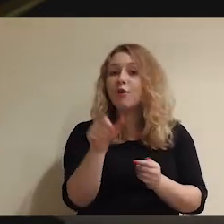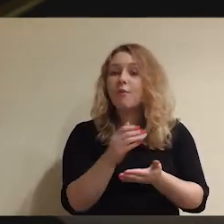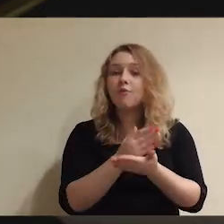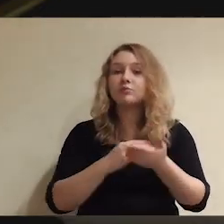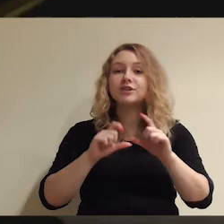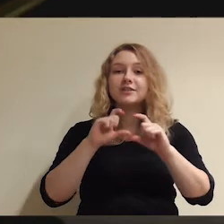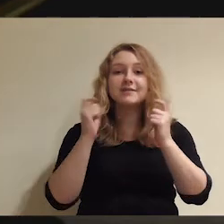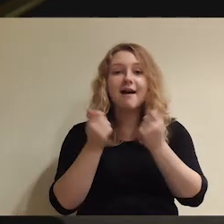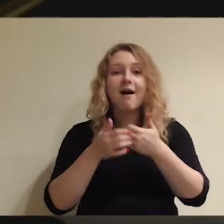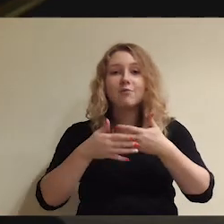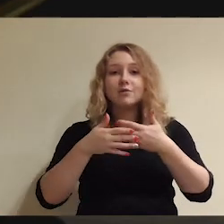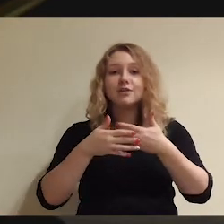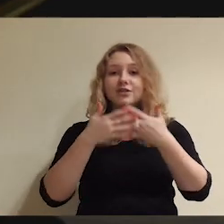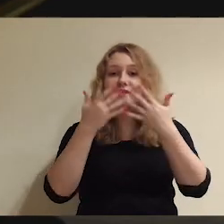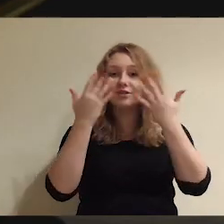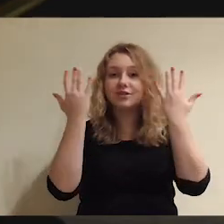dzień.